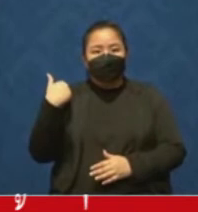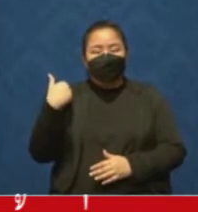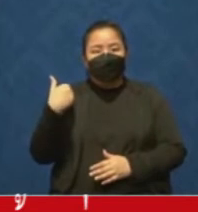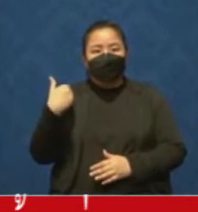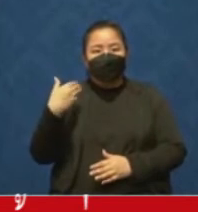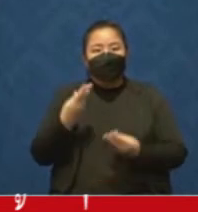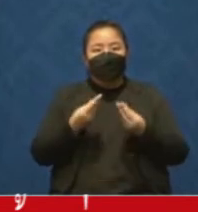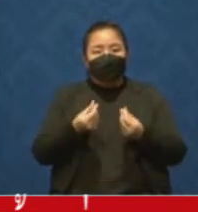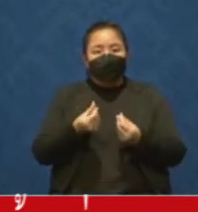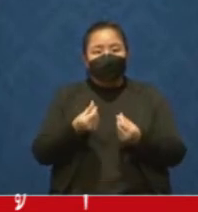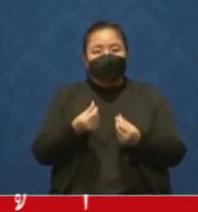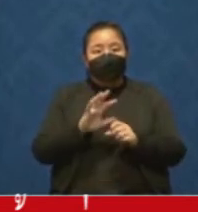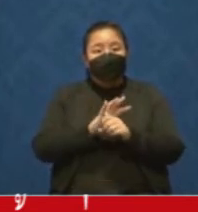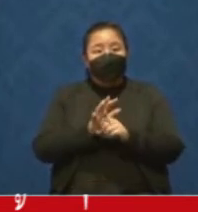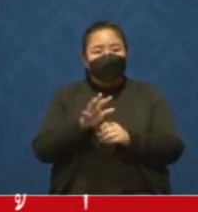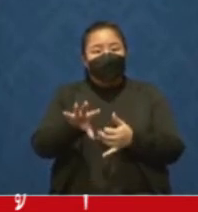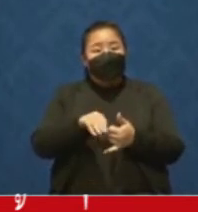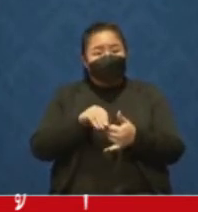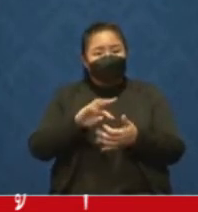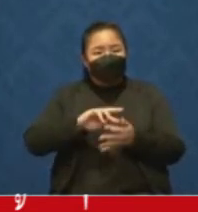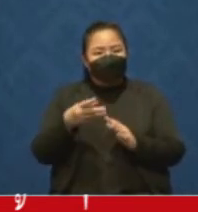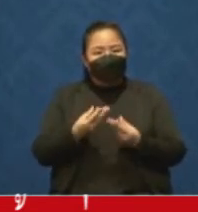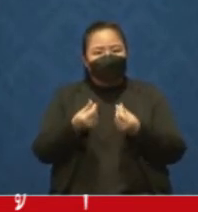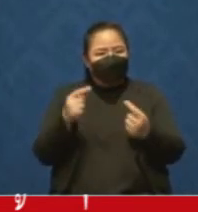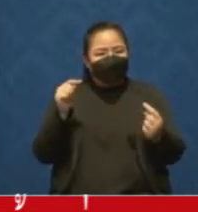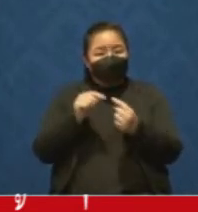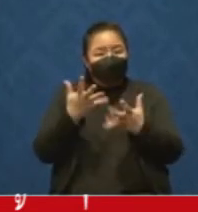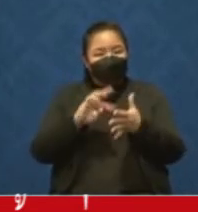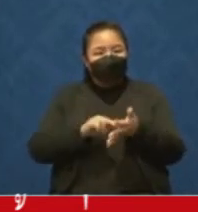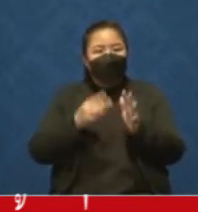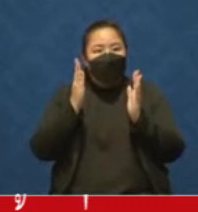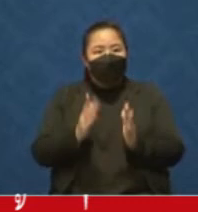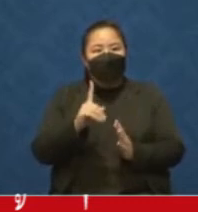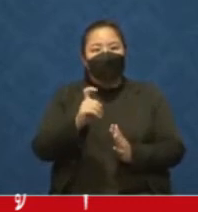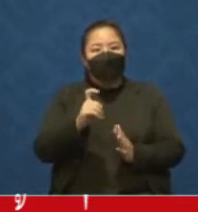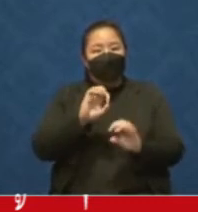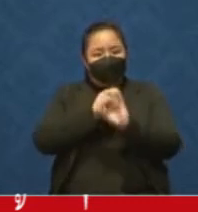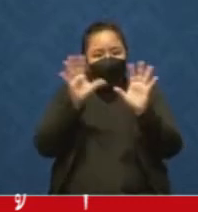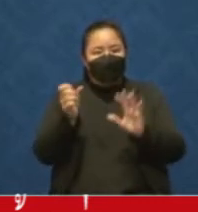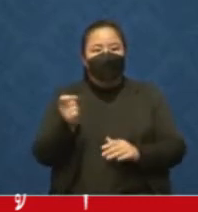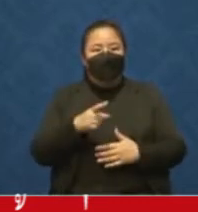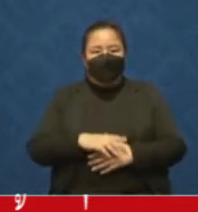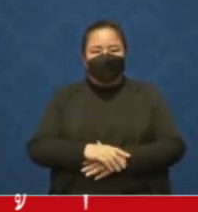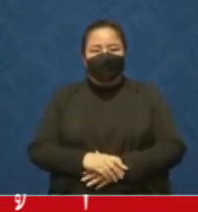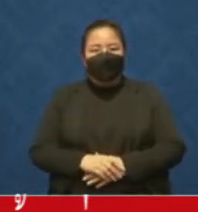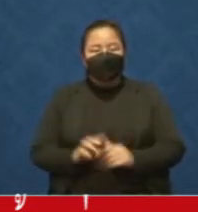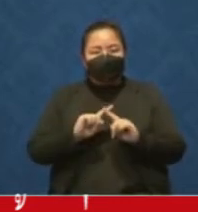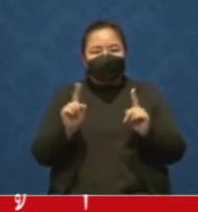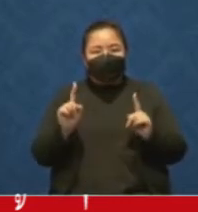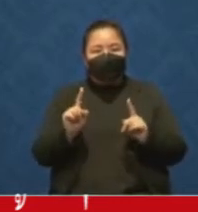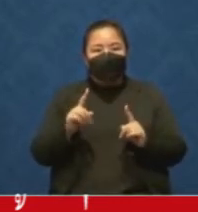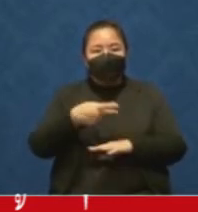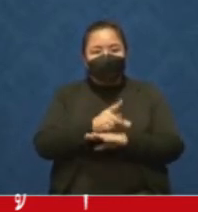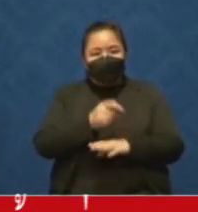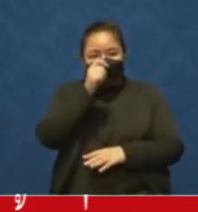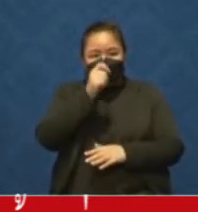ตัเลขติดเชื้อไม่ต้องไปเพ่งเร็ไม่ต้ไปสนใจมากให้สนใจดูคนตายอัั้จะชัดเจนแต่ท่านประ